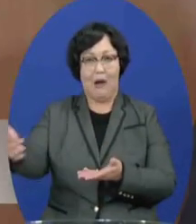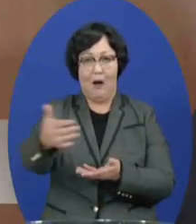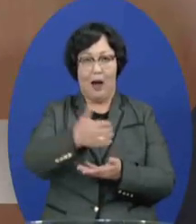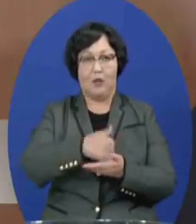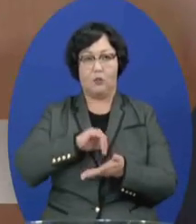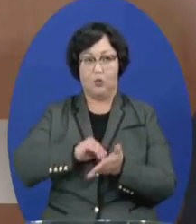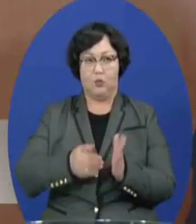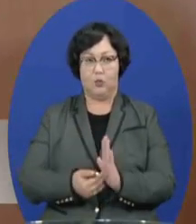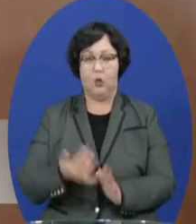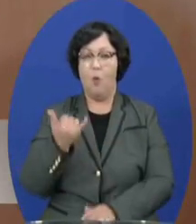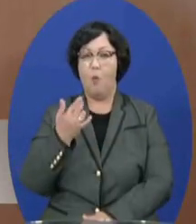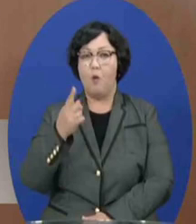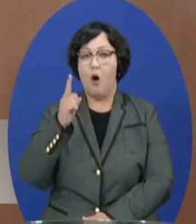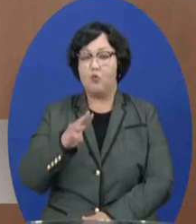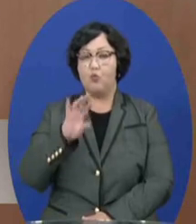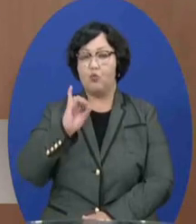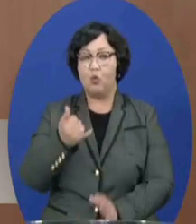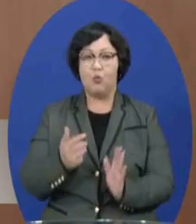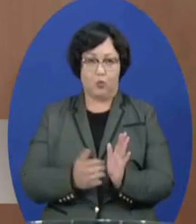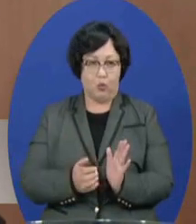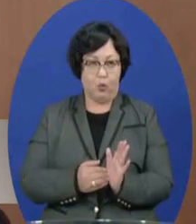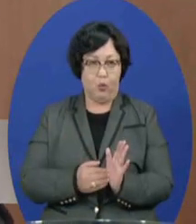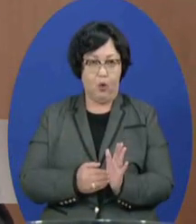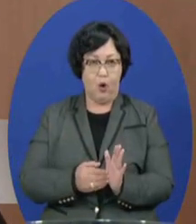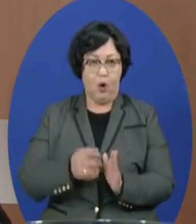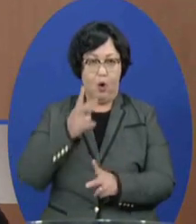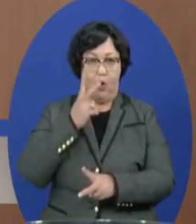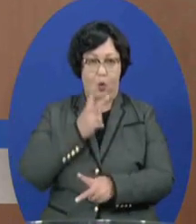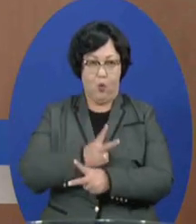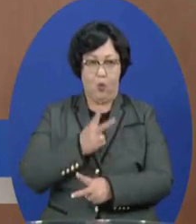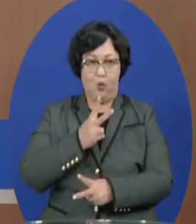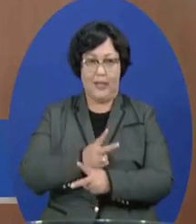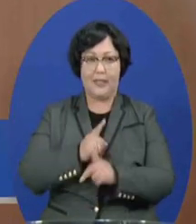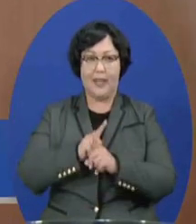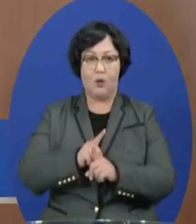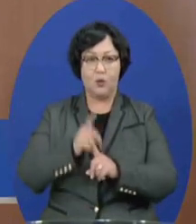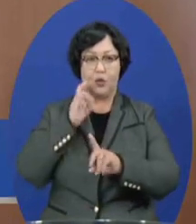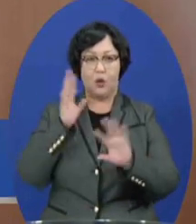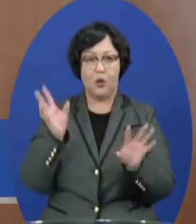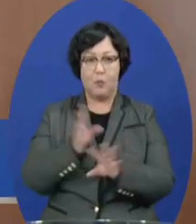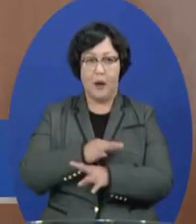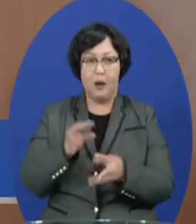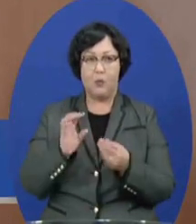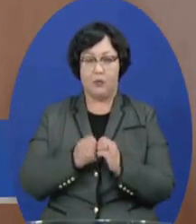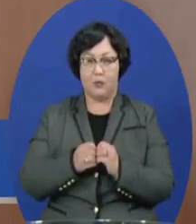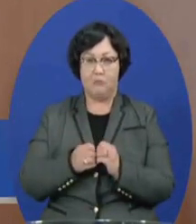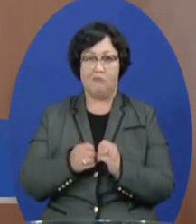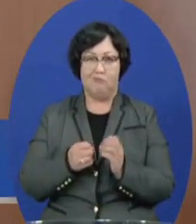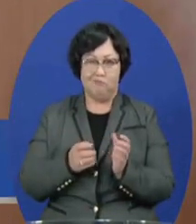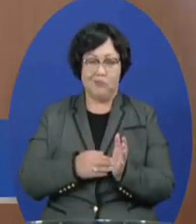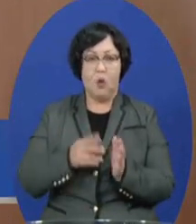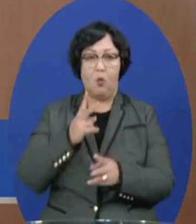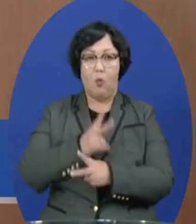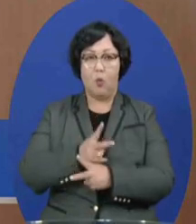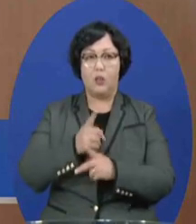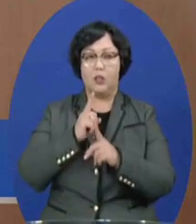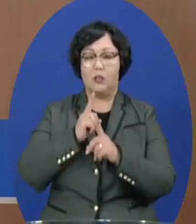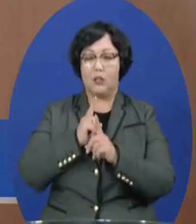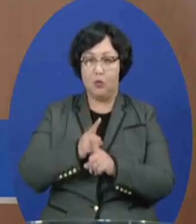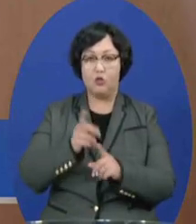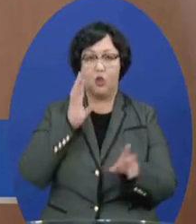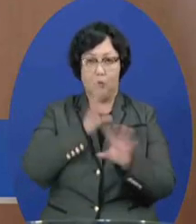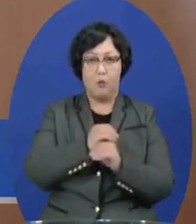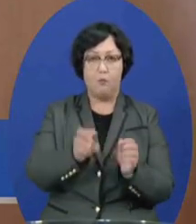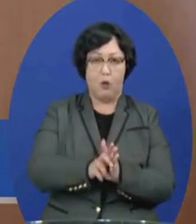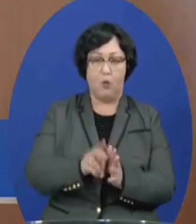төлөвлөжээ. Улаанбаатар хот юу тохиж байгаа гэхээр хуулийн хуулиар зохицуулагдж байгаа зүйл гэж байна. За хуулиар зохицуулагдах болохгүй зүйлүүд